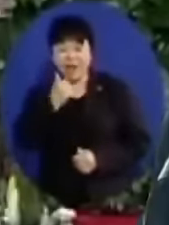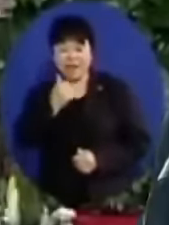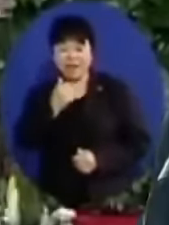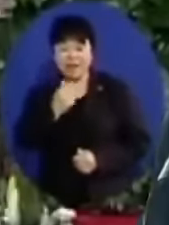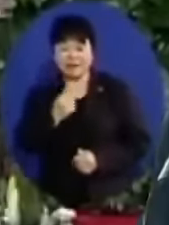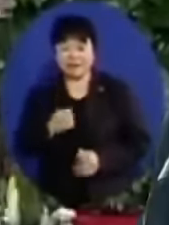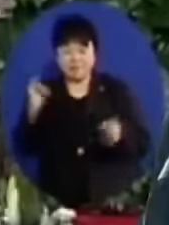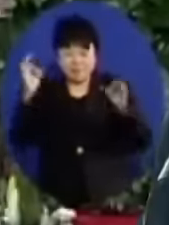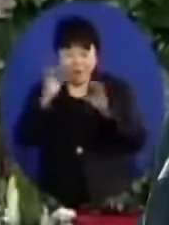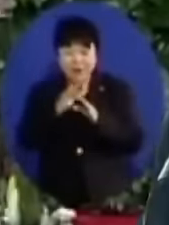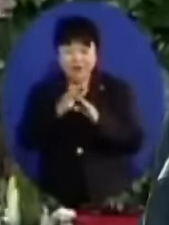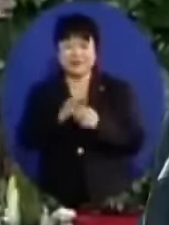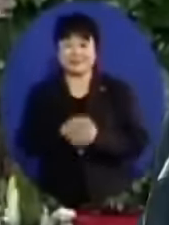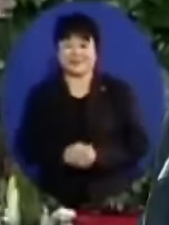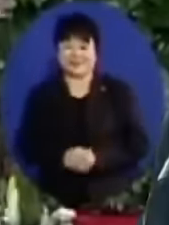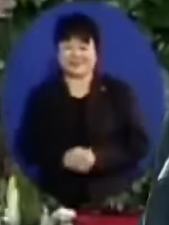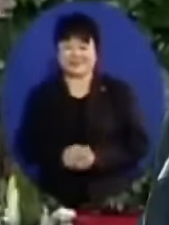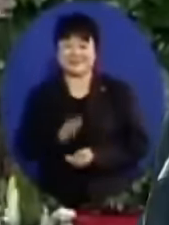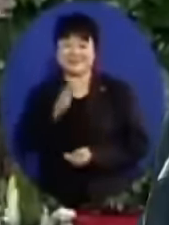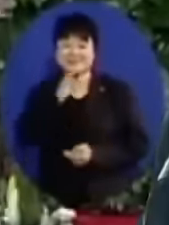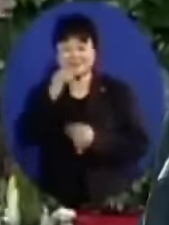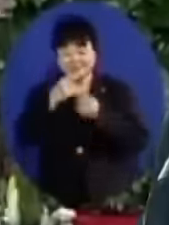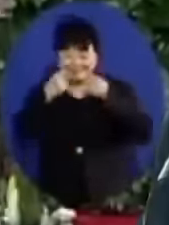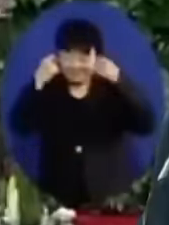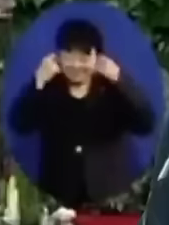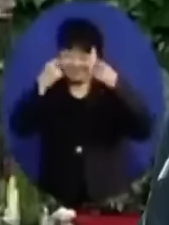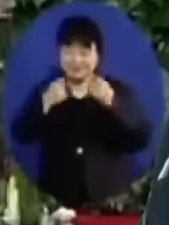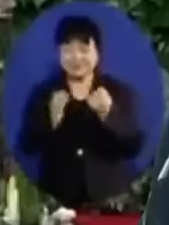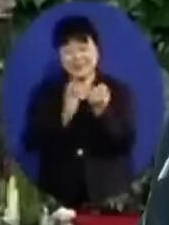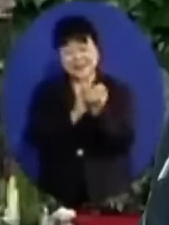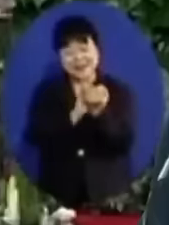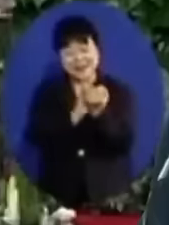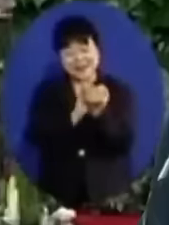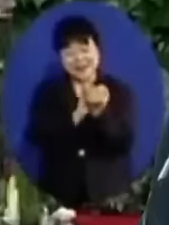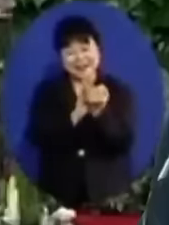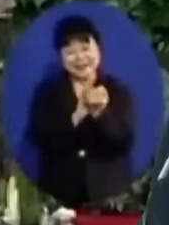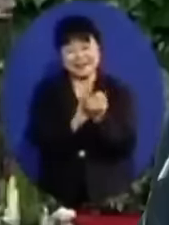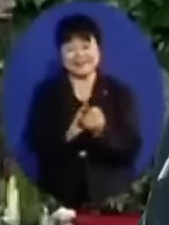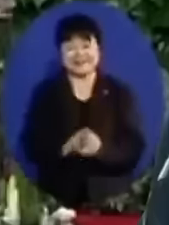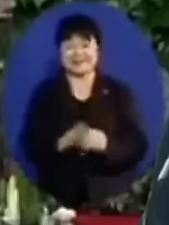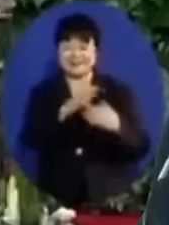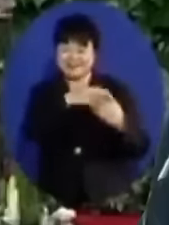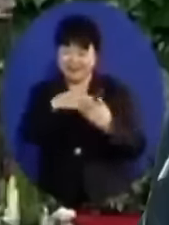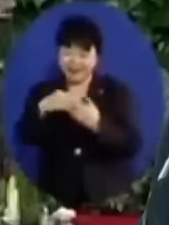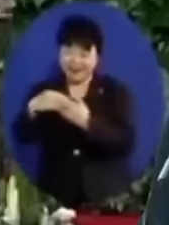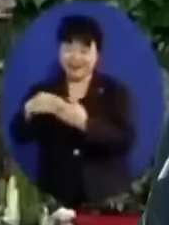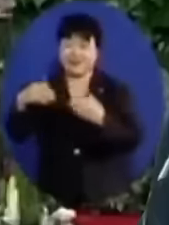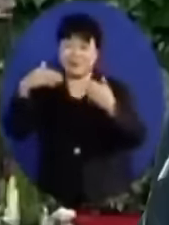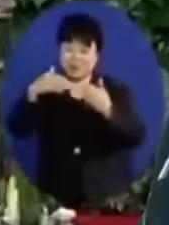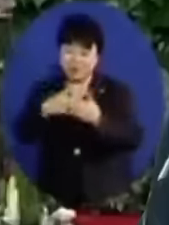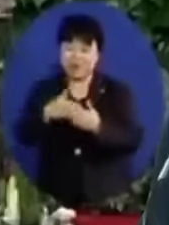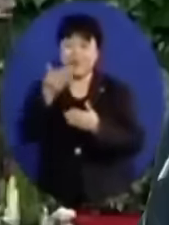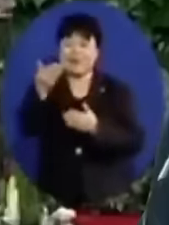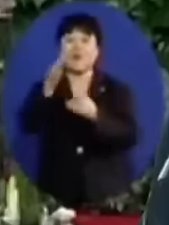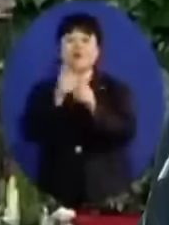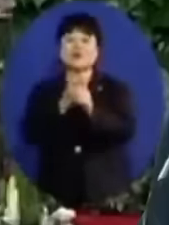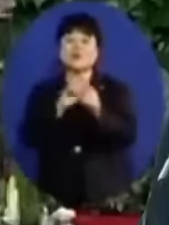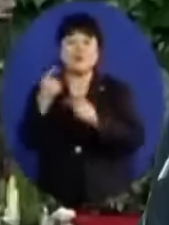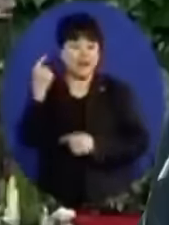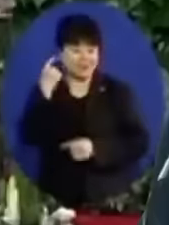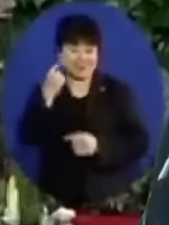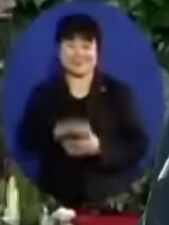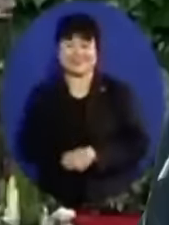사라지고 에티켓을 다 하여서 가끔히 손님을 목적지까지 모셔들었다는 이야기를